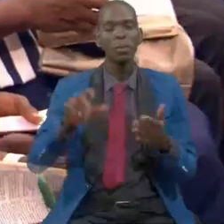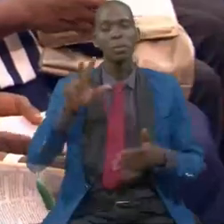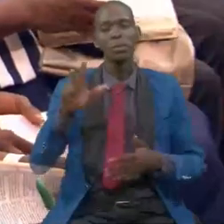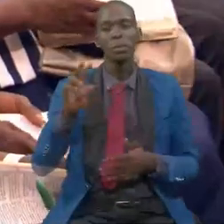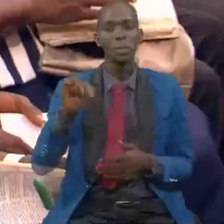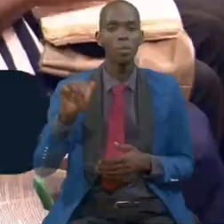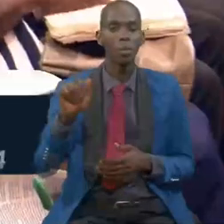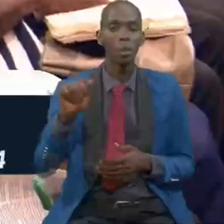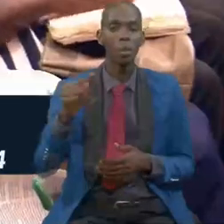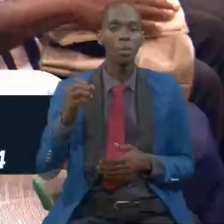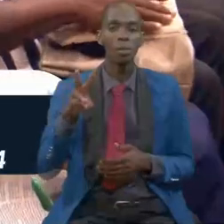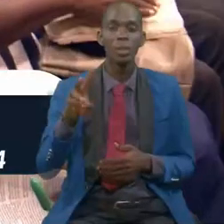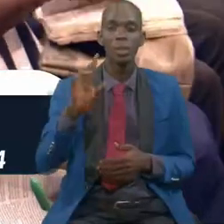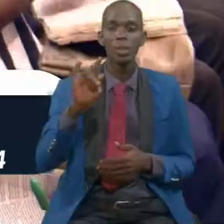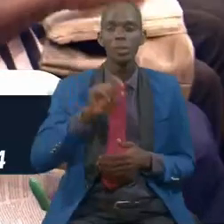Verset